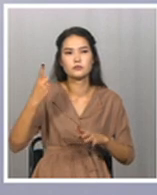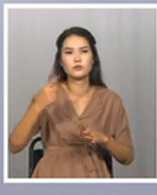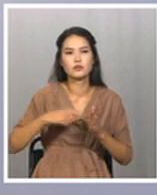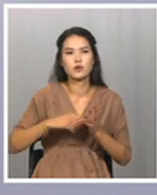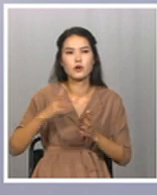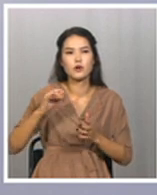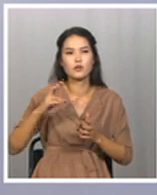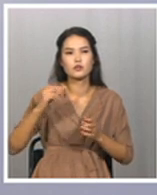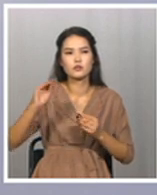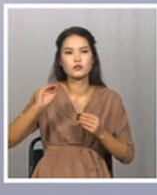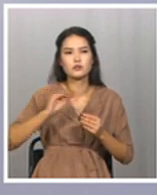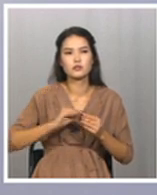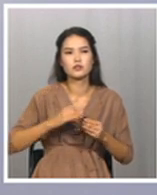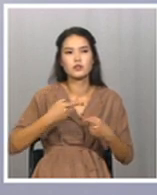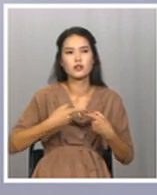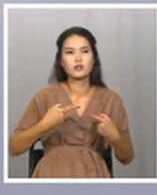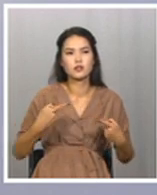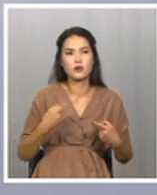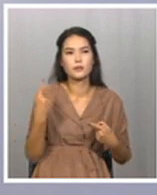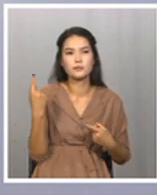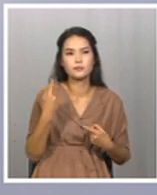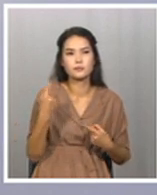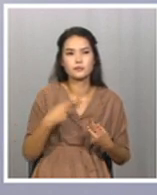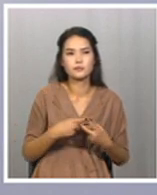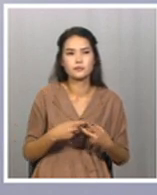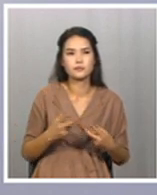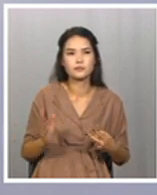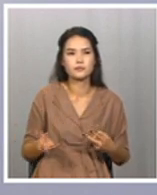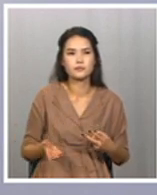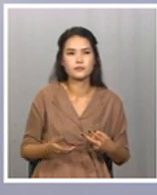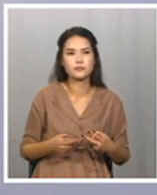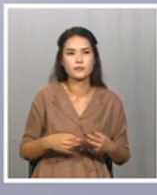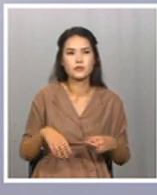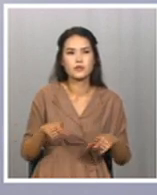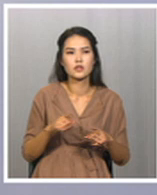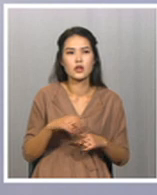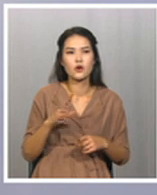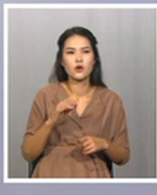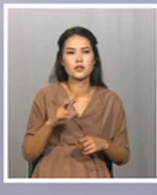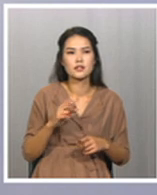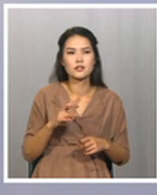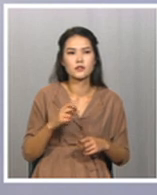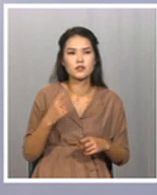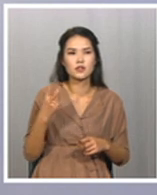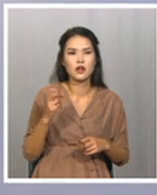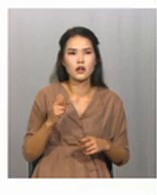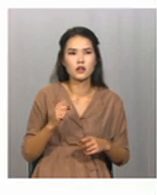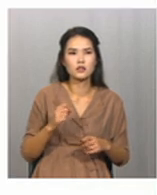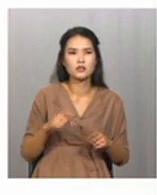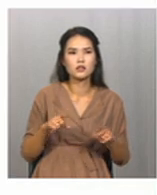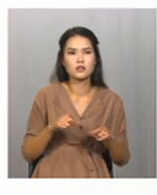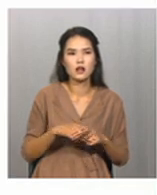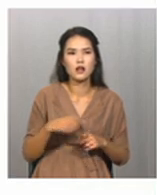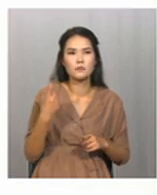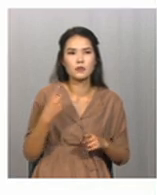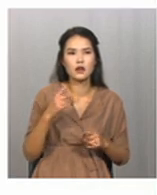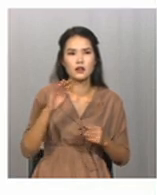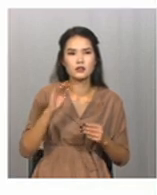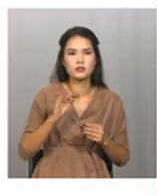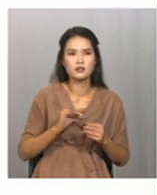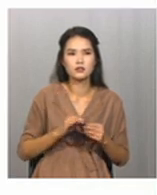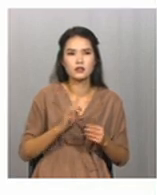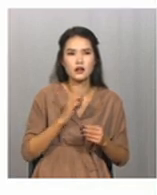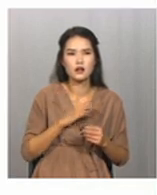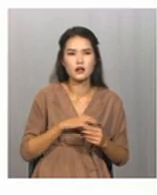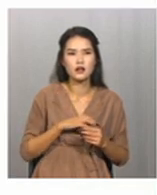альфа азайту 1-ге тең. Демек, мына косинус альфаның орнына біз 13-тен 12-ні қоямыз. Кейін